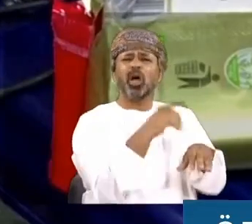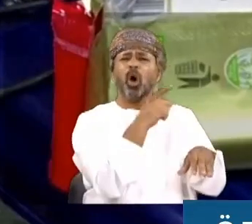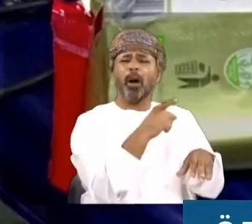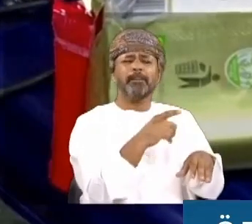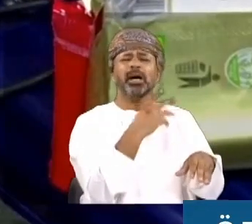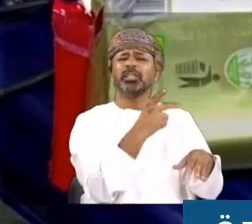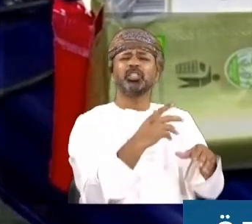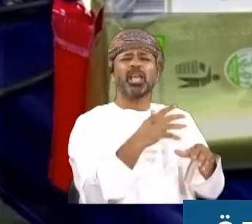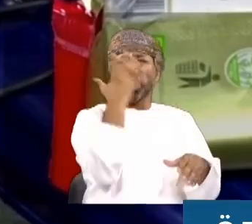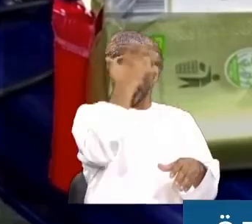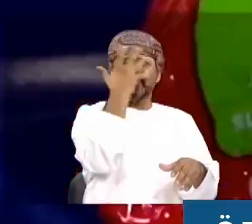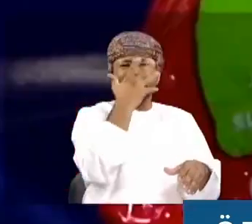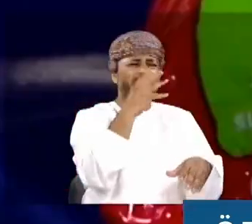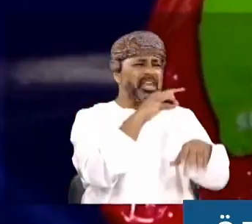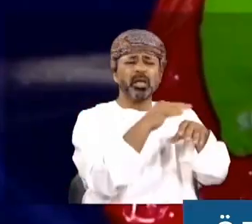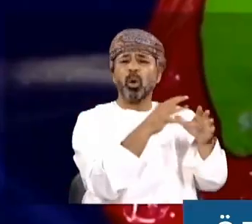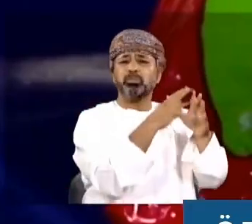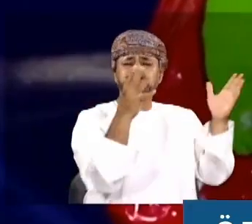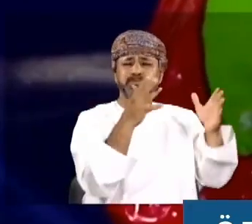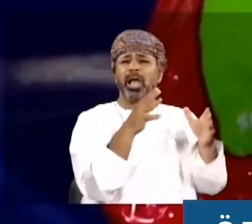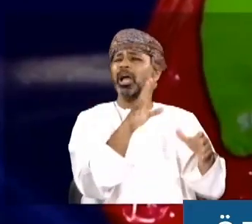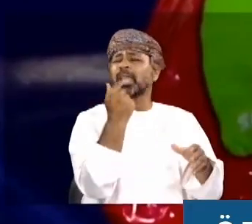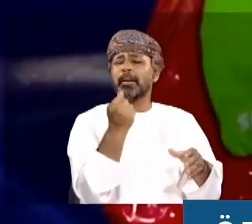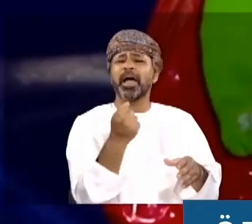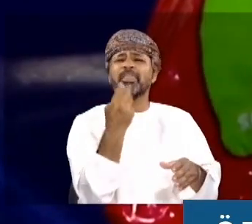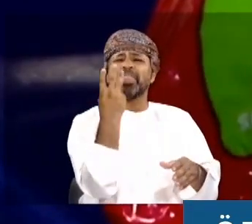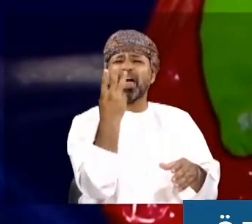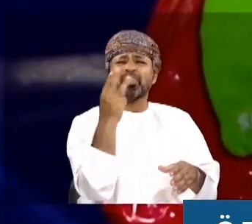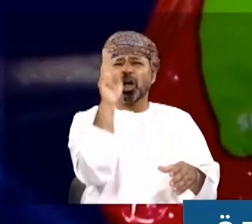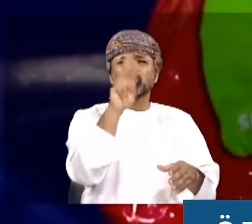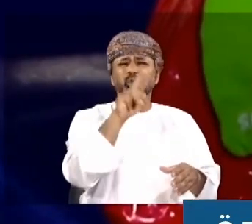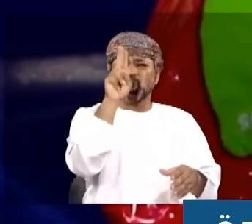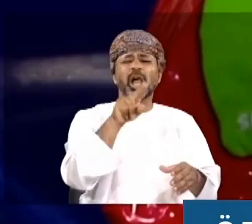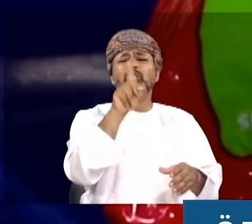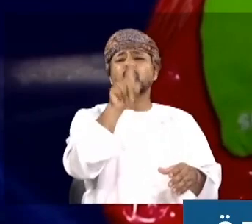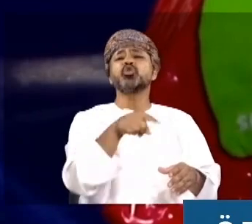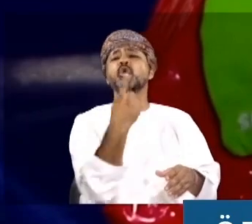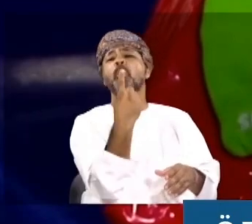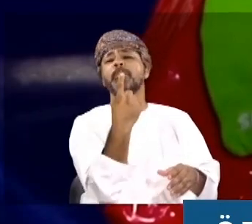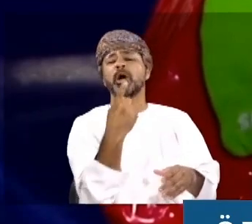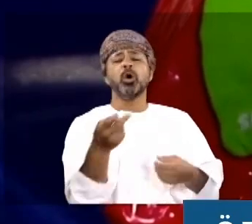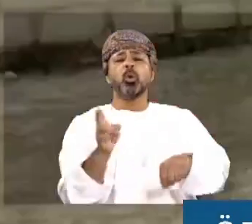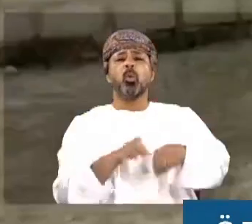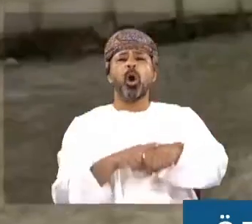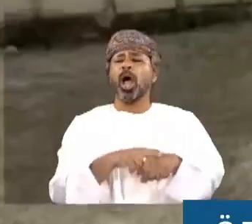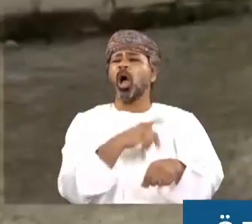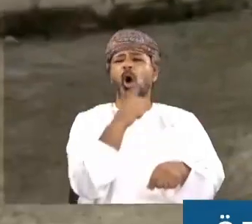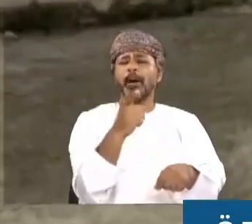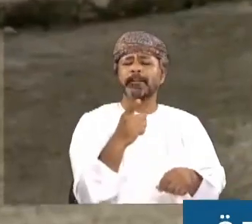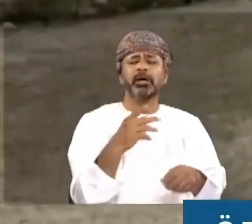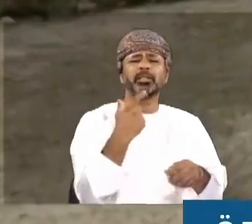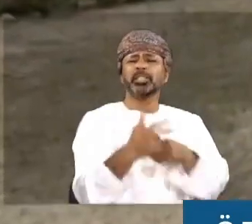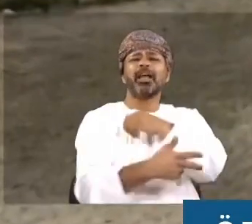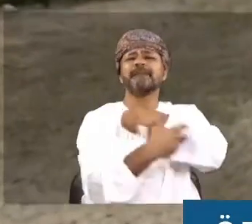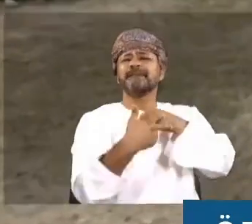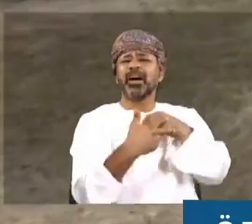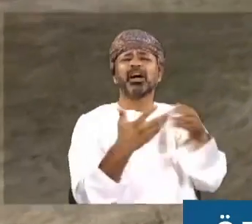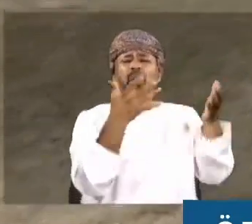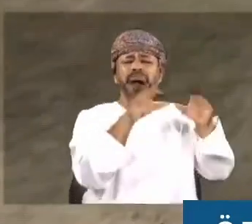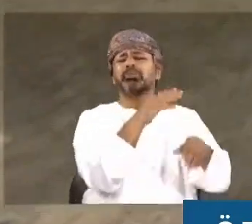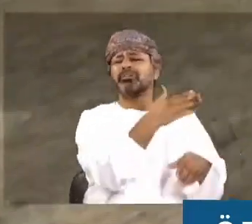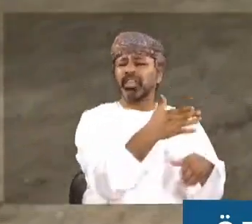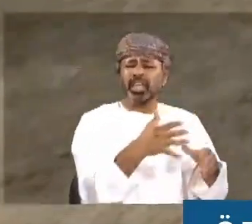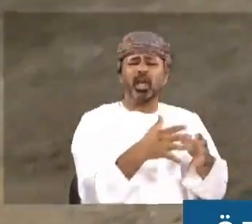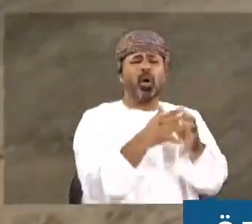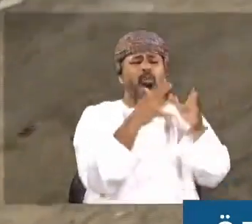دول أفريقيا سكاناً بأقل من 3 دولارات في اليوم، وتشهد البلاد ارتفاعاً في معدلات